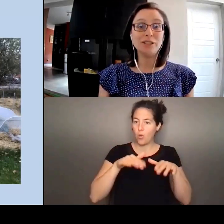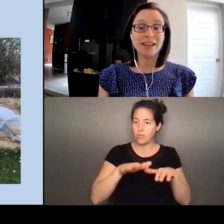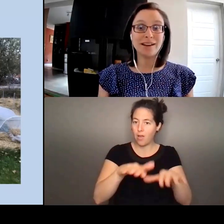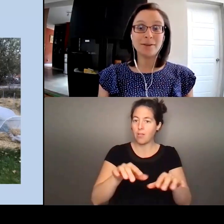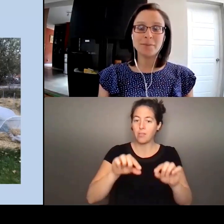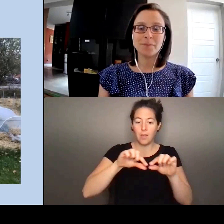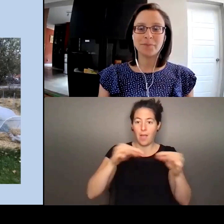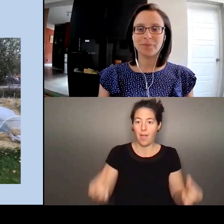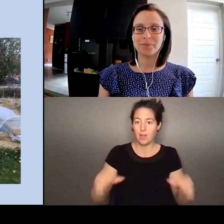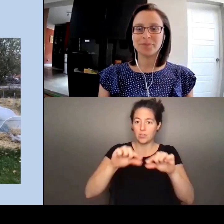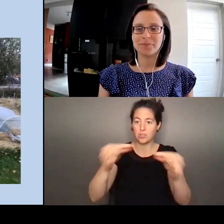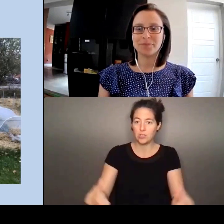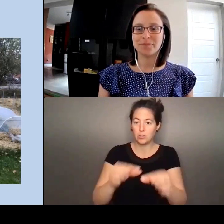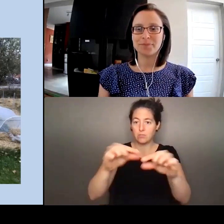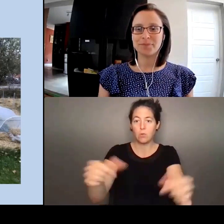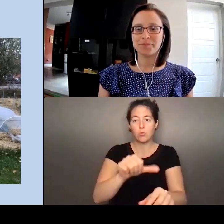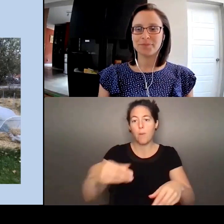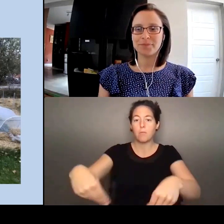mes tunnels.